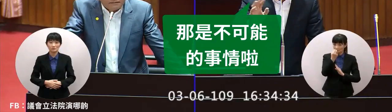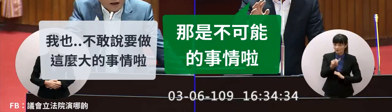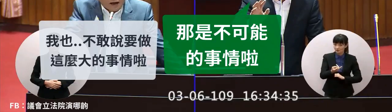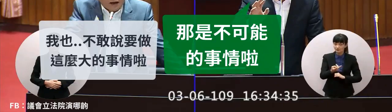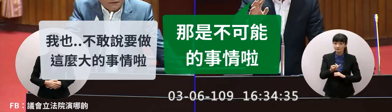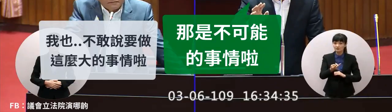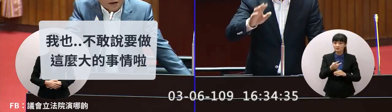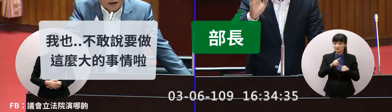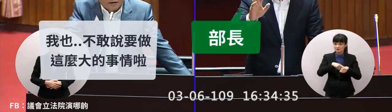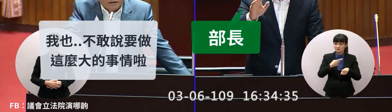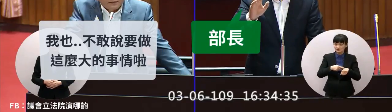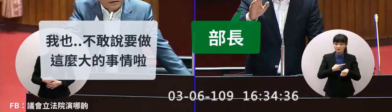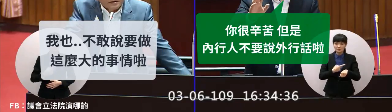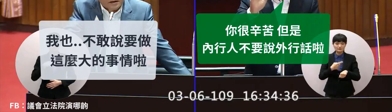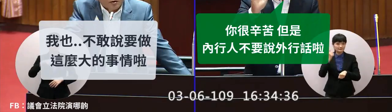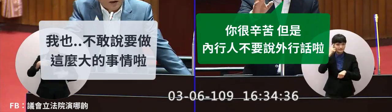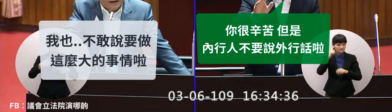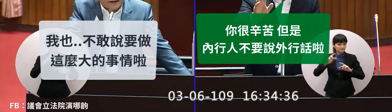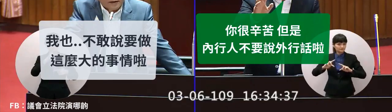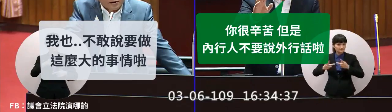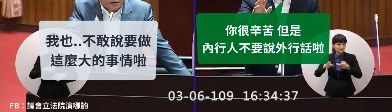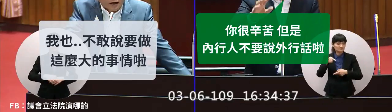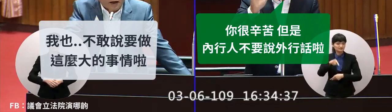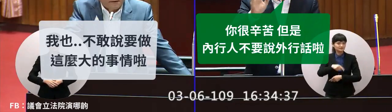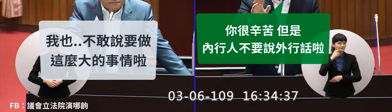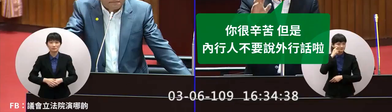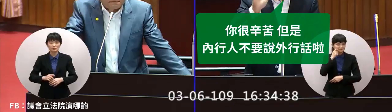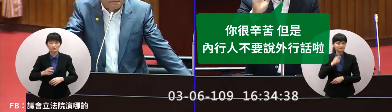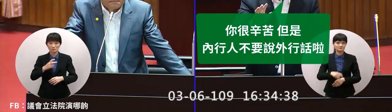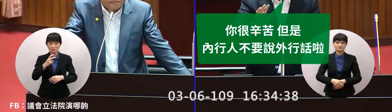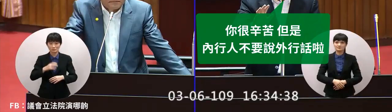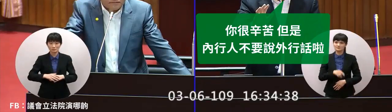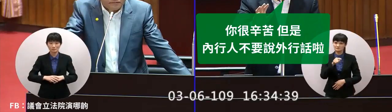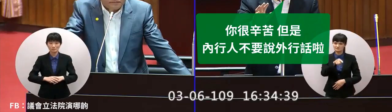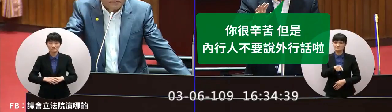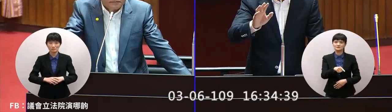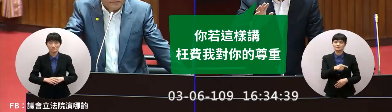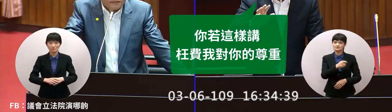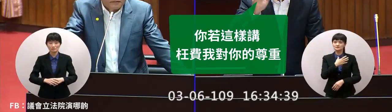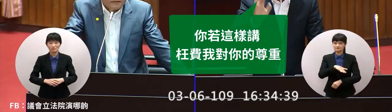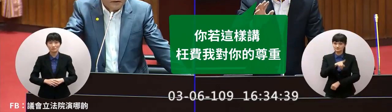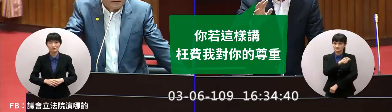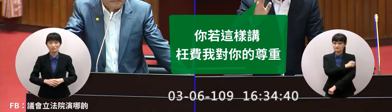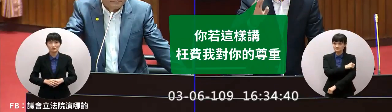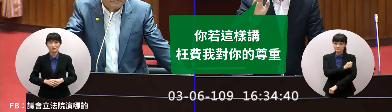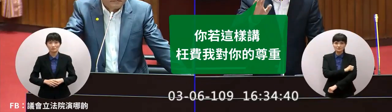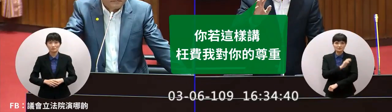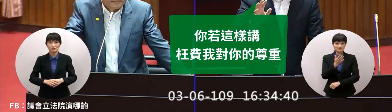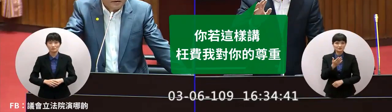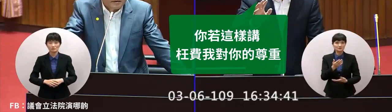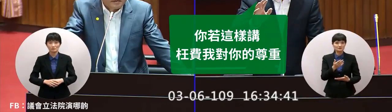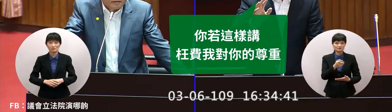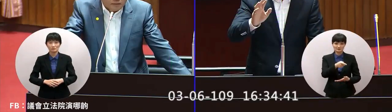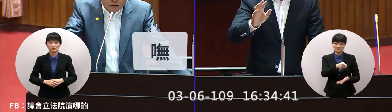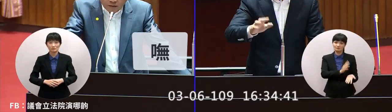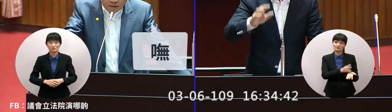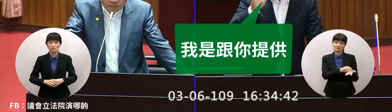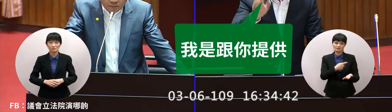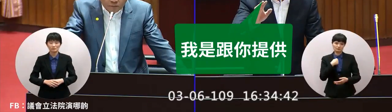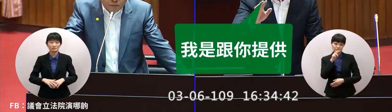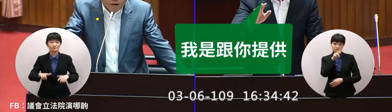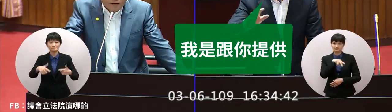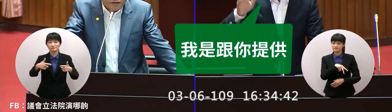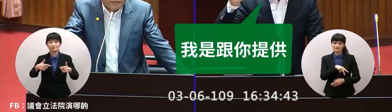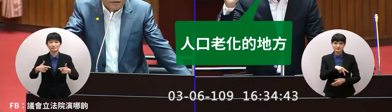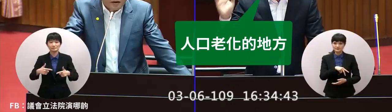无可能的代志啦。 我唔敢讲要做这 么大。你做辛苦的吼，就是内行人，莫讲外行话啦。你若安尼讲，无采讲我对你的尊重。 无， 我